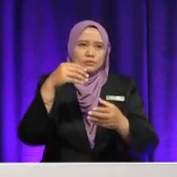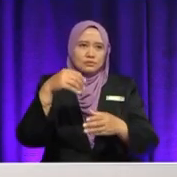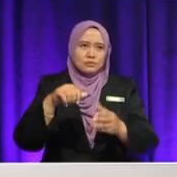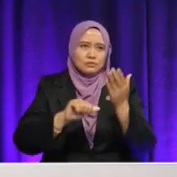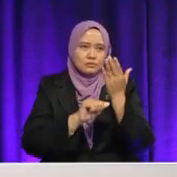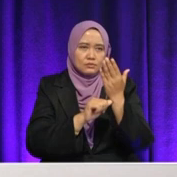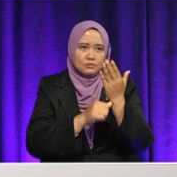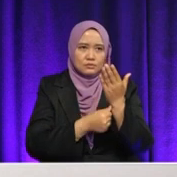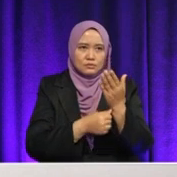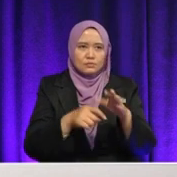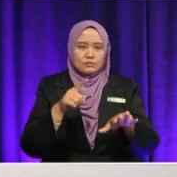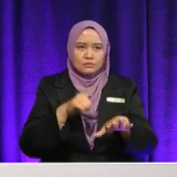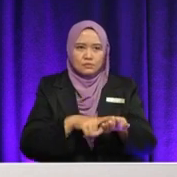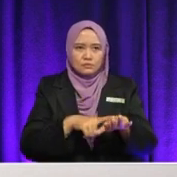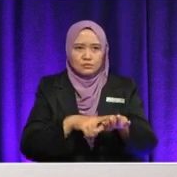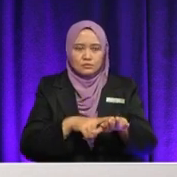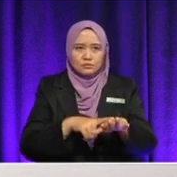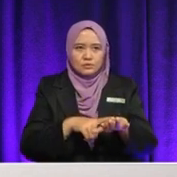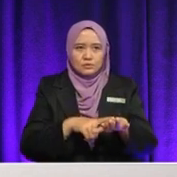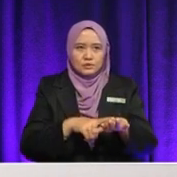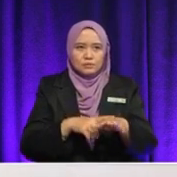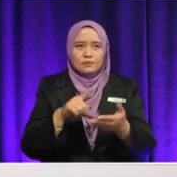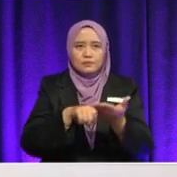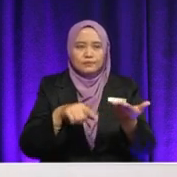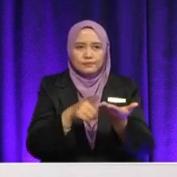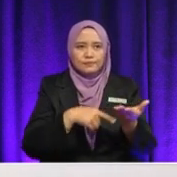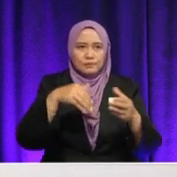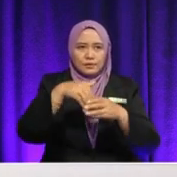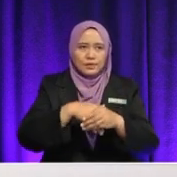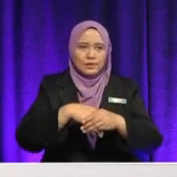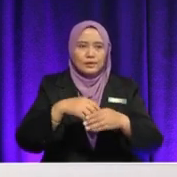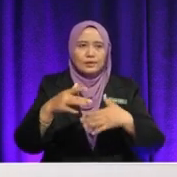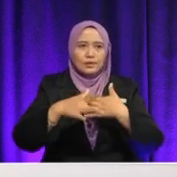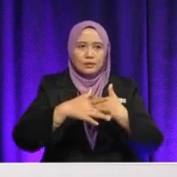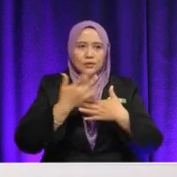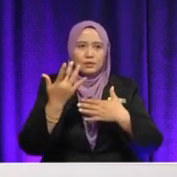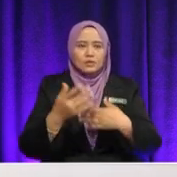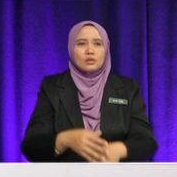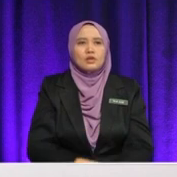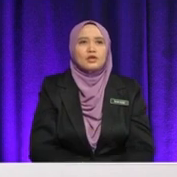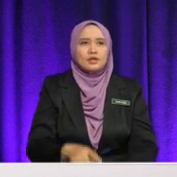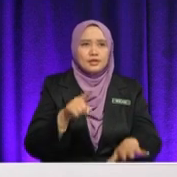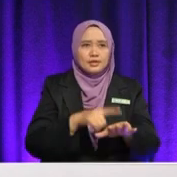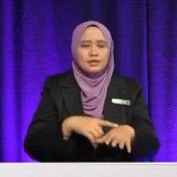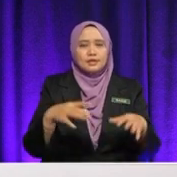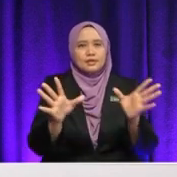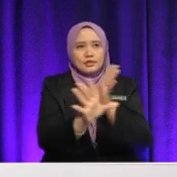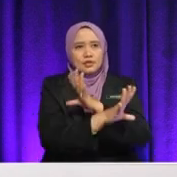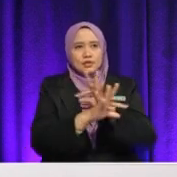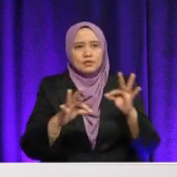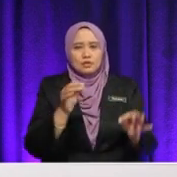di Sarawak dan Sabah y secara ringkas tapi ayahnya mesti lengkap ringkas